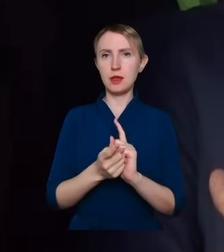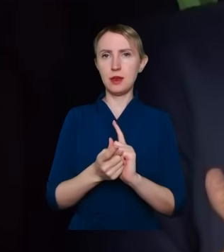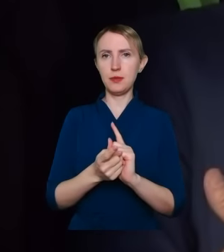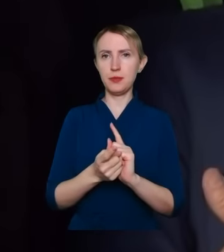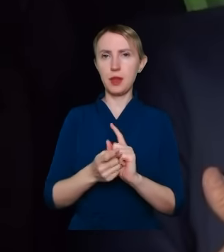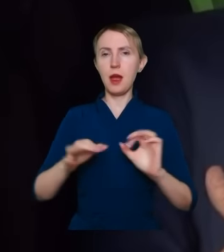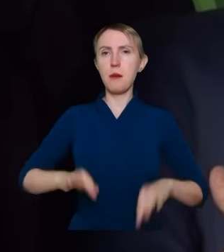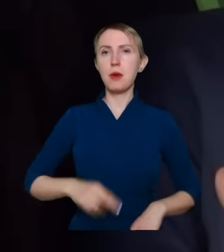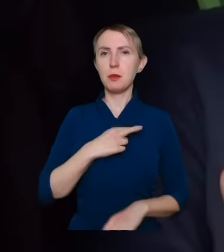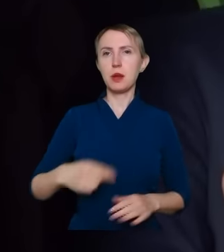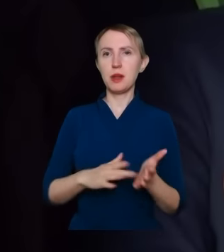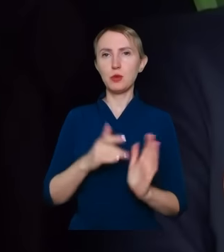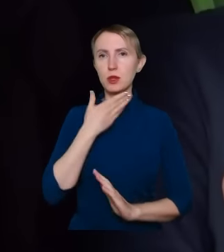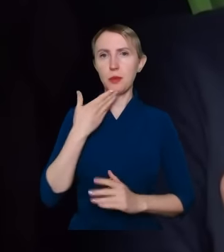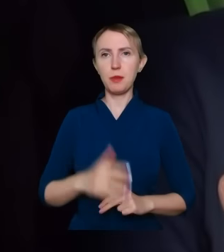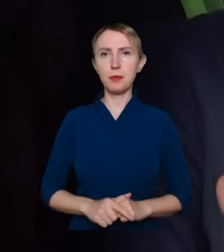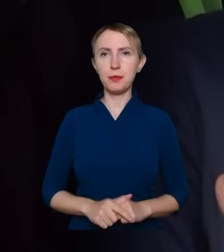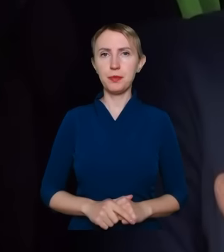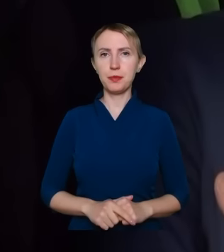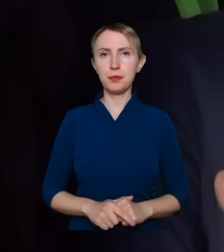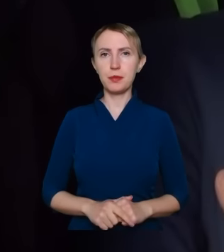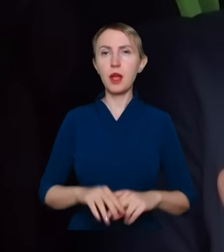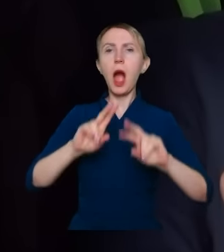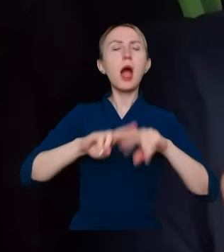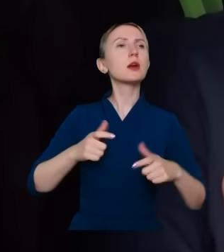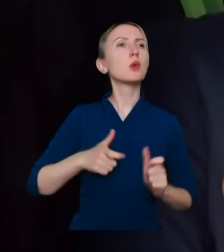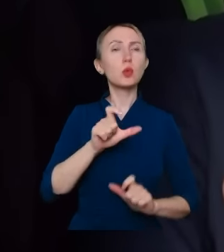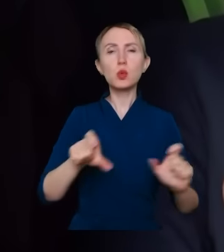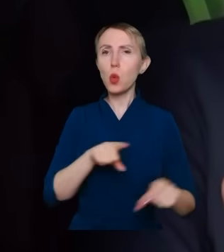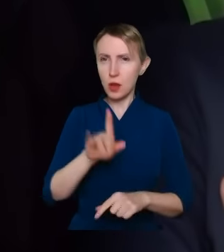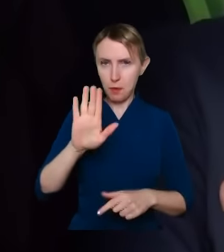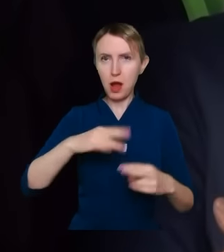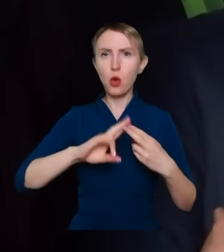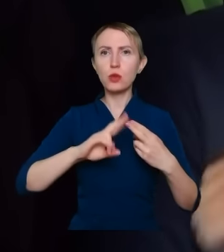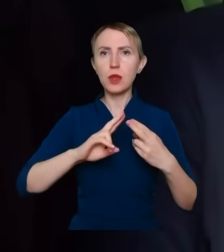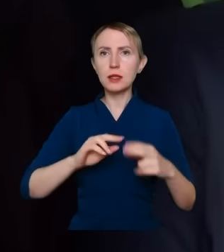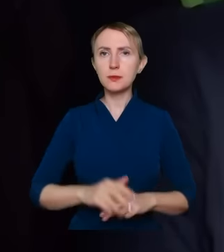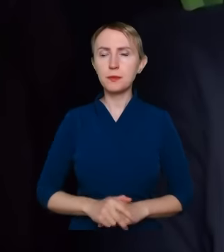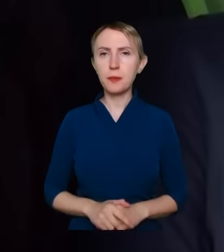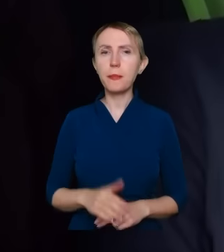premierem tus jeżeli chodzi o pozostałych rolników czy jest pan w kontakcie